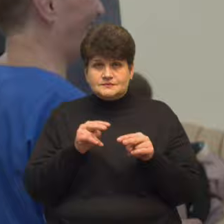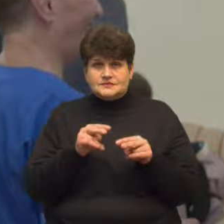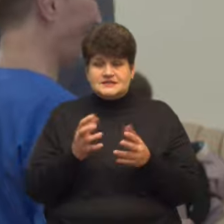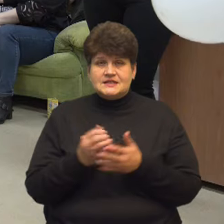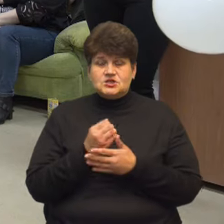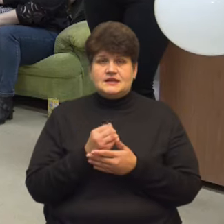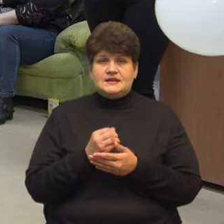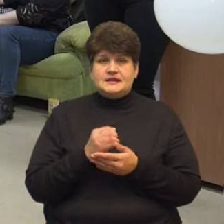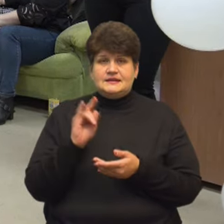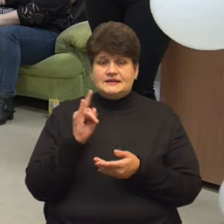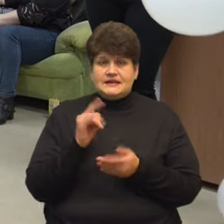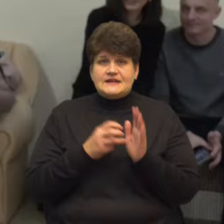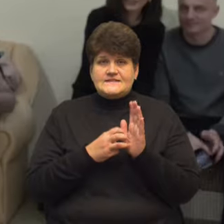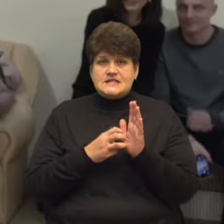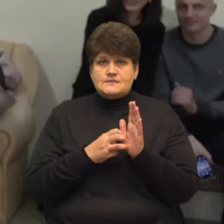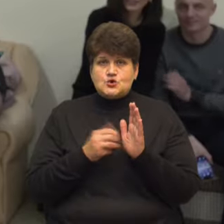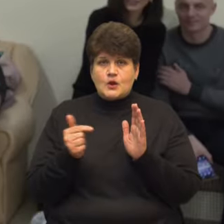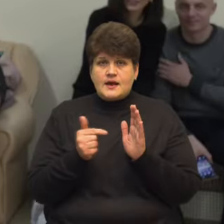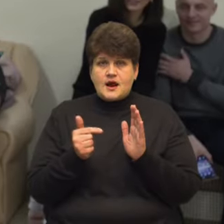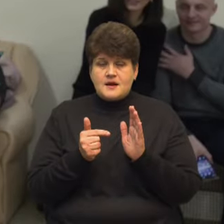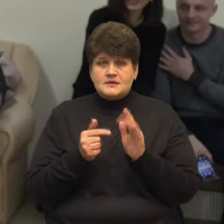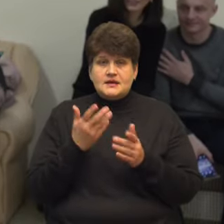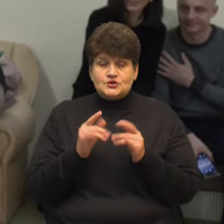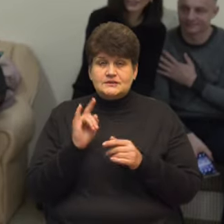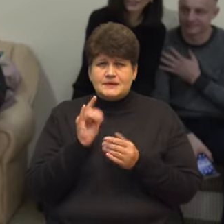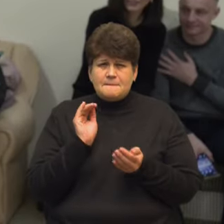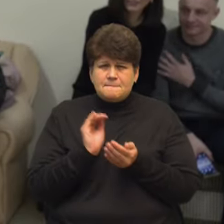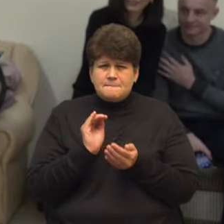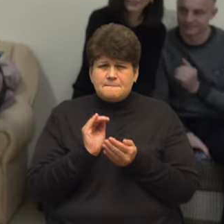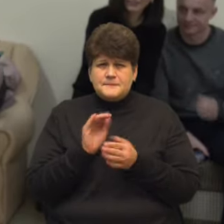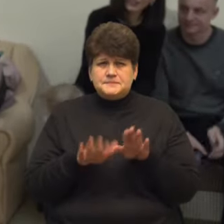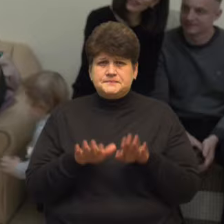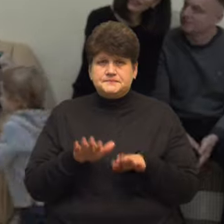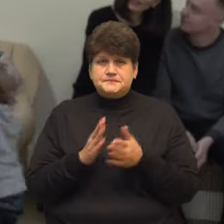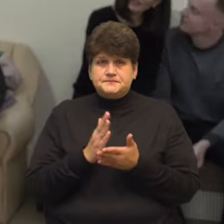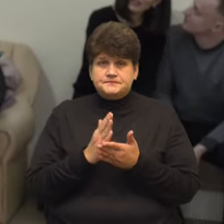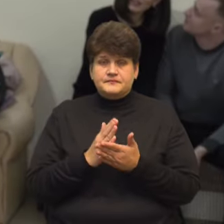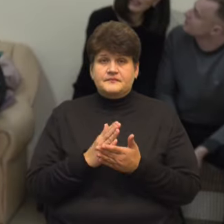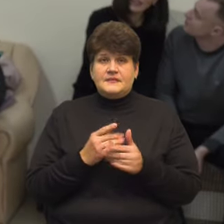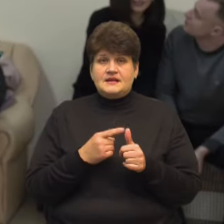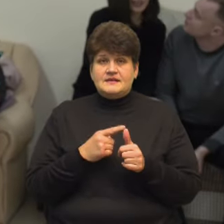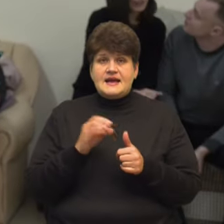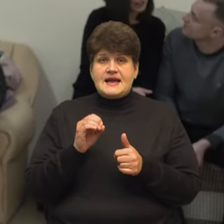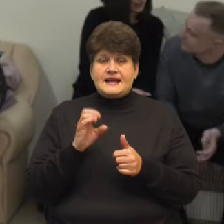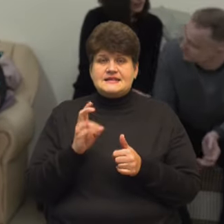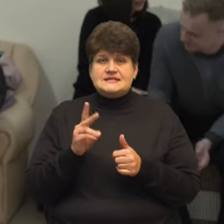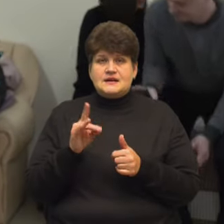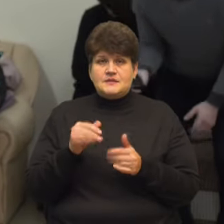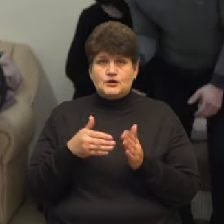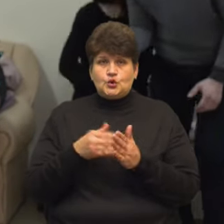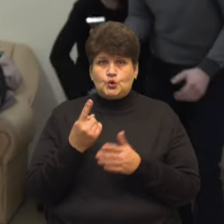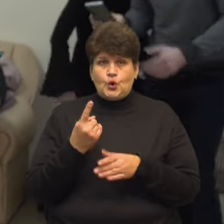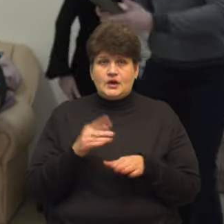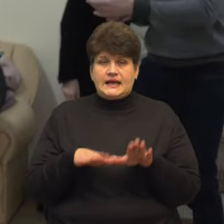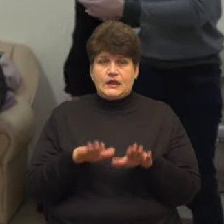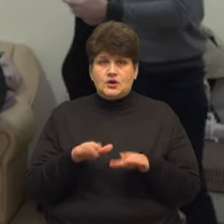найнижчою вагою 800 г якщо немовля з дуже малою масою тіла як по-нашому називається екстремальна маса тіла до кілограма